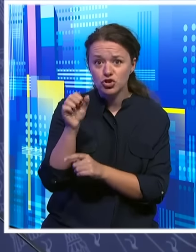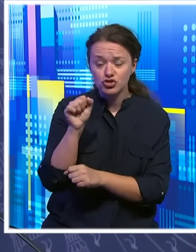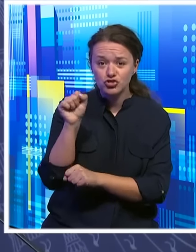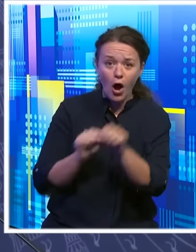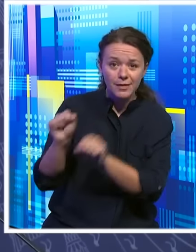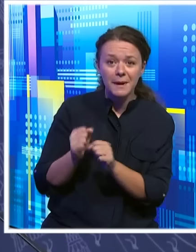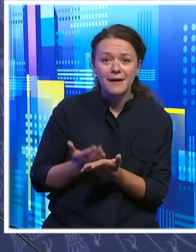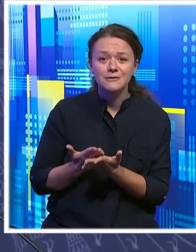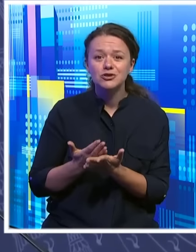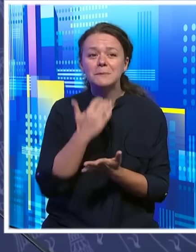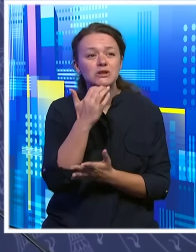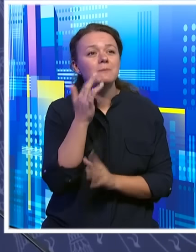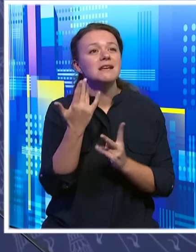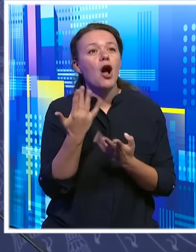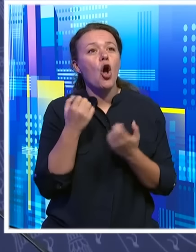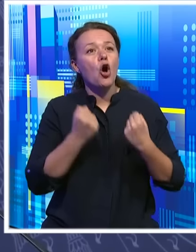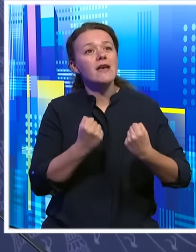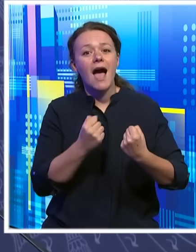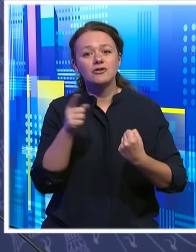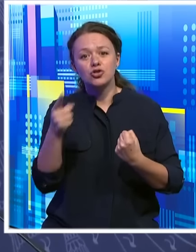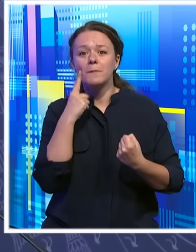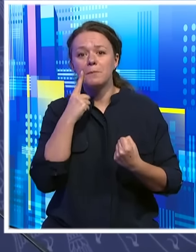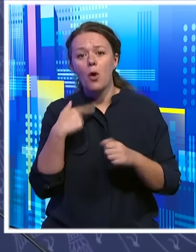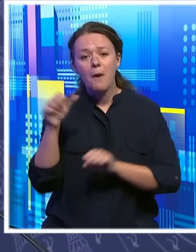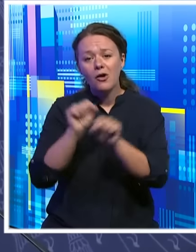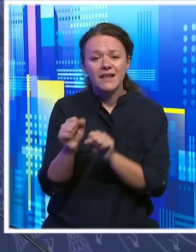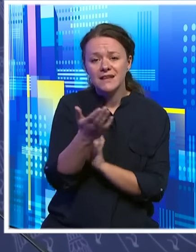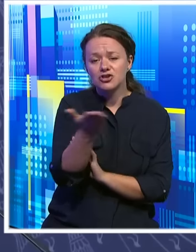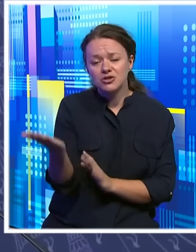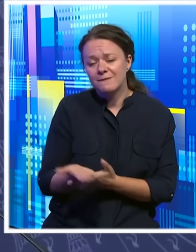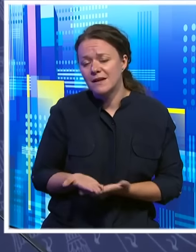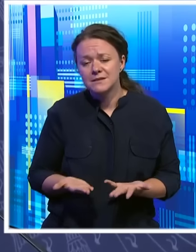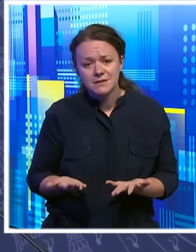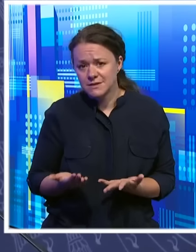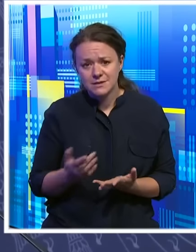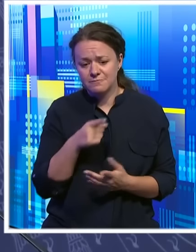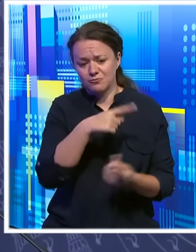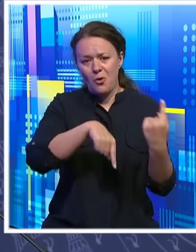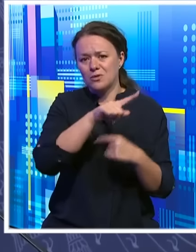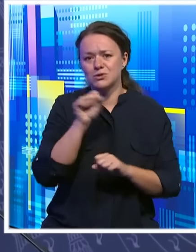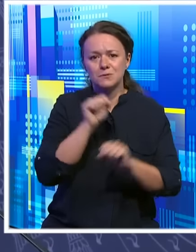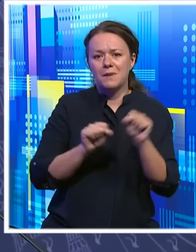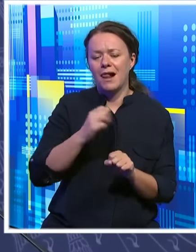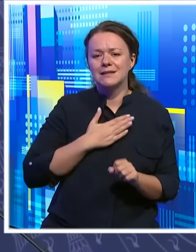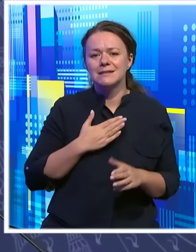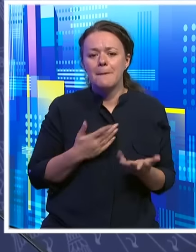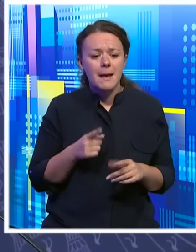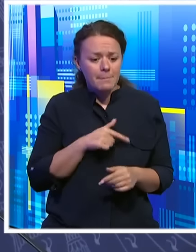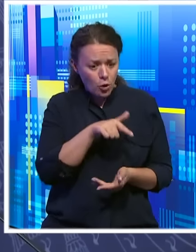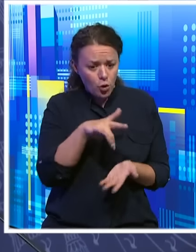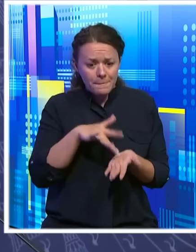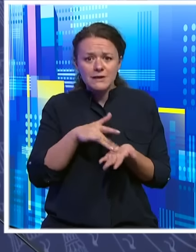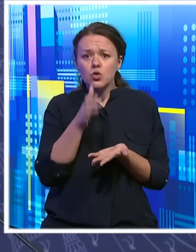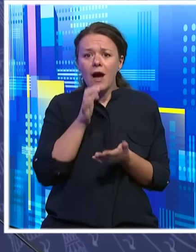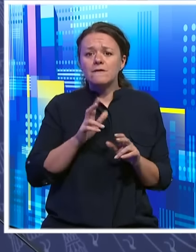jači i naoružan i flašom ili bilo čime da probam da vas zaštitim. Tako da, oni su ljudi samo sebe štitili i to mesto gde su mirno sedeli,